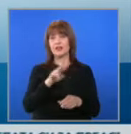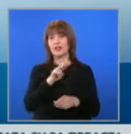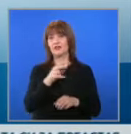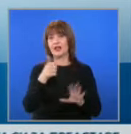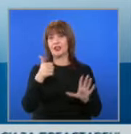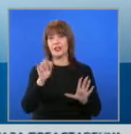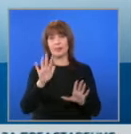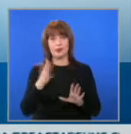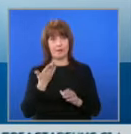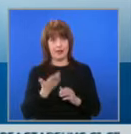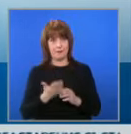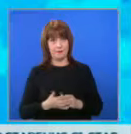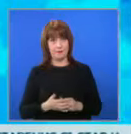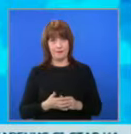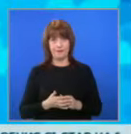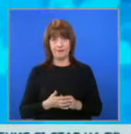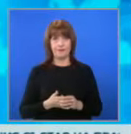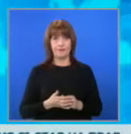26 май.